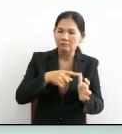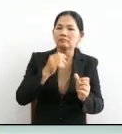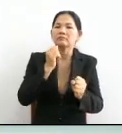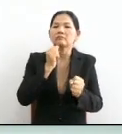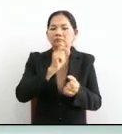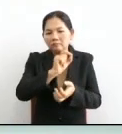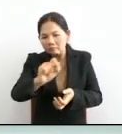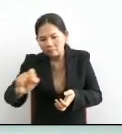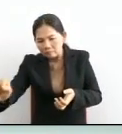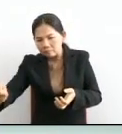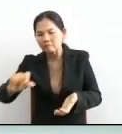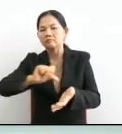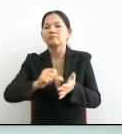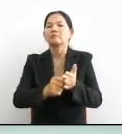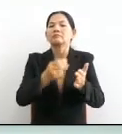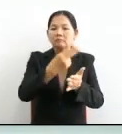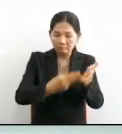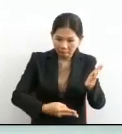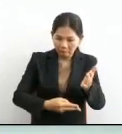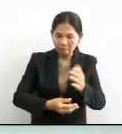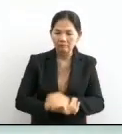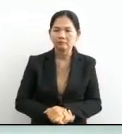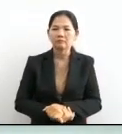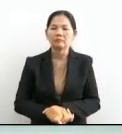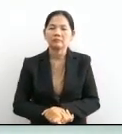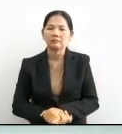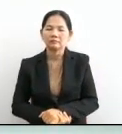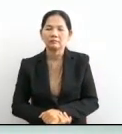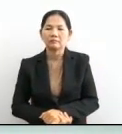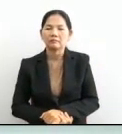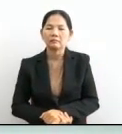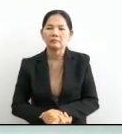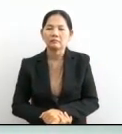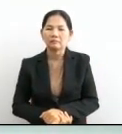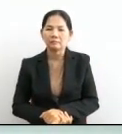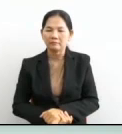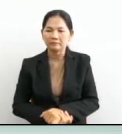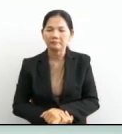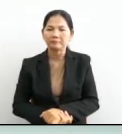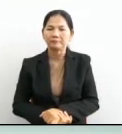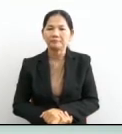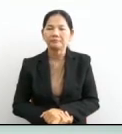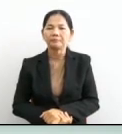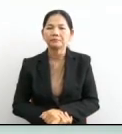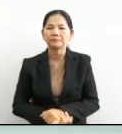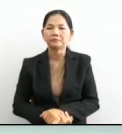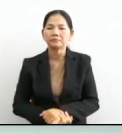đất hai miền lấy thả đốt mặt đất chà chà nắng ca đài chà